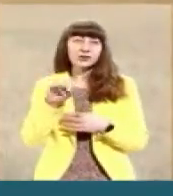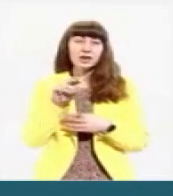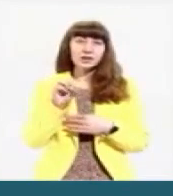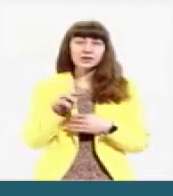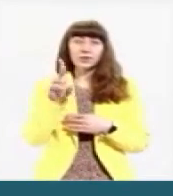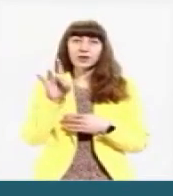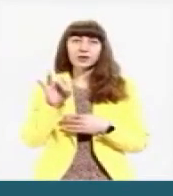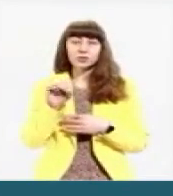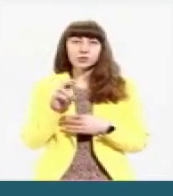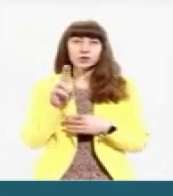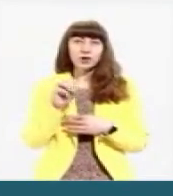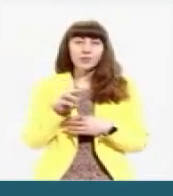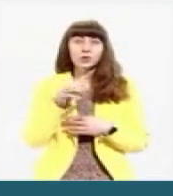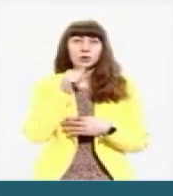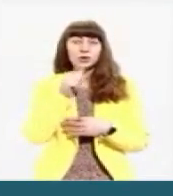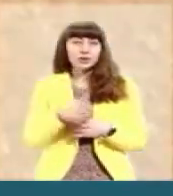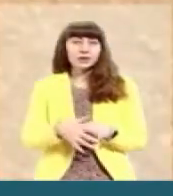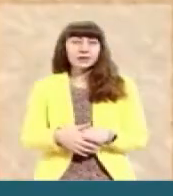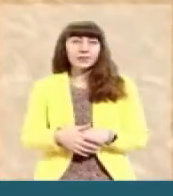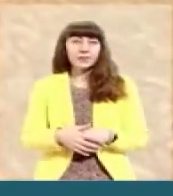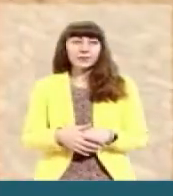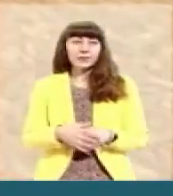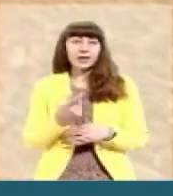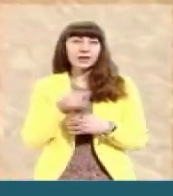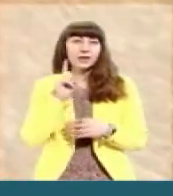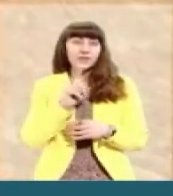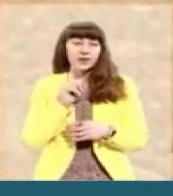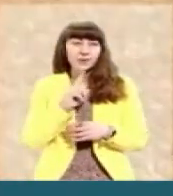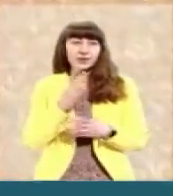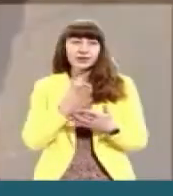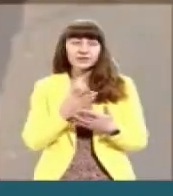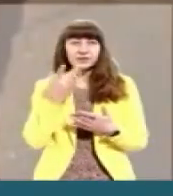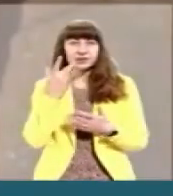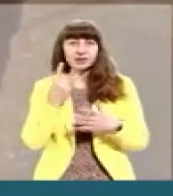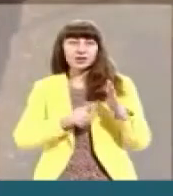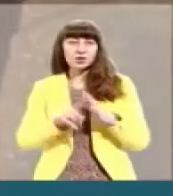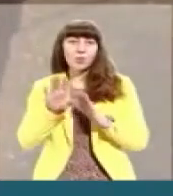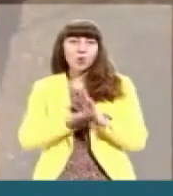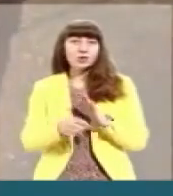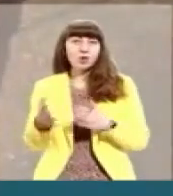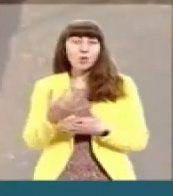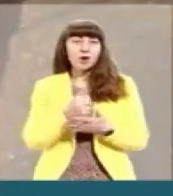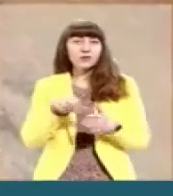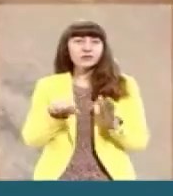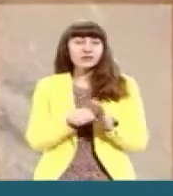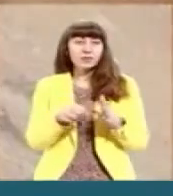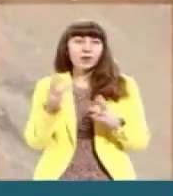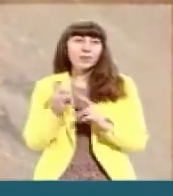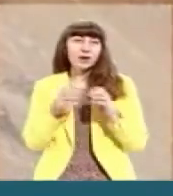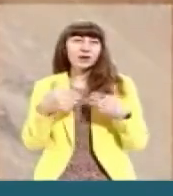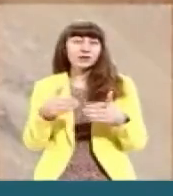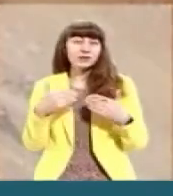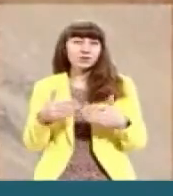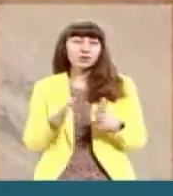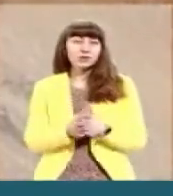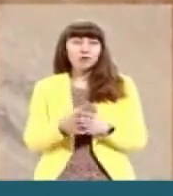Алтынсаринский, Карасузский и Кустанайский. По словам специалистов, это сезонное явление, всегда наступающее после уборки. В зимний период производительность аграрного